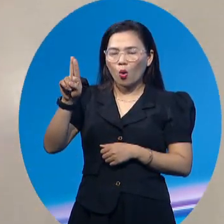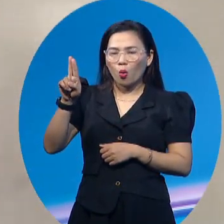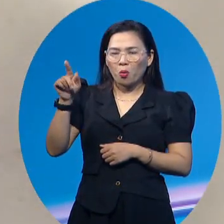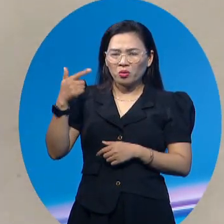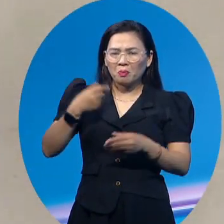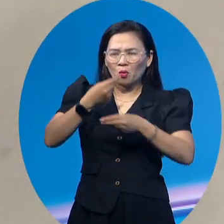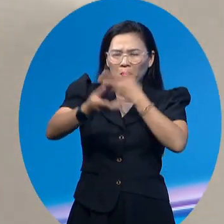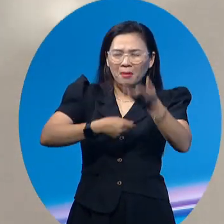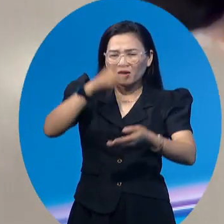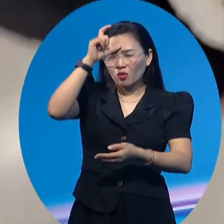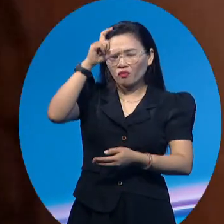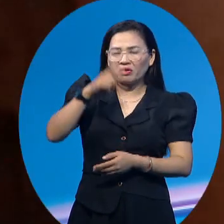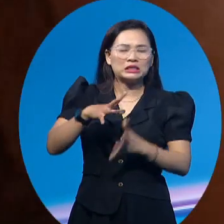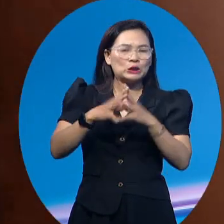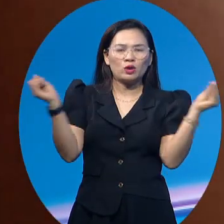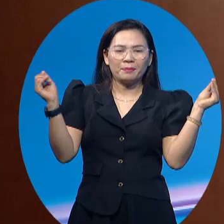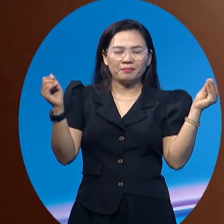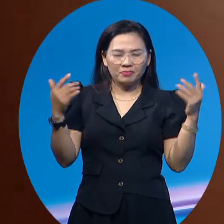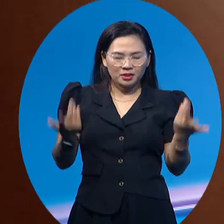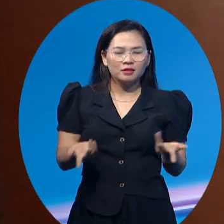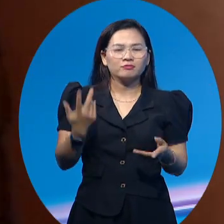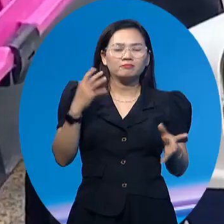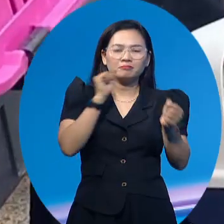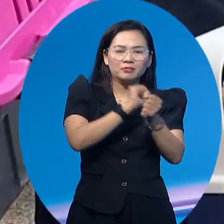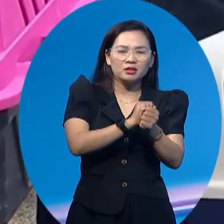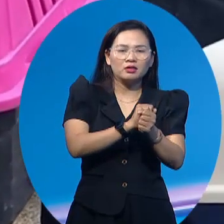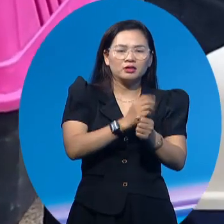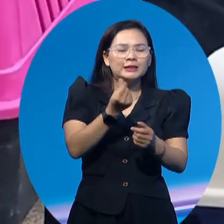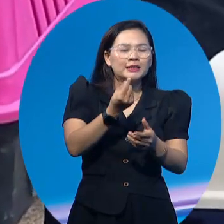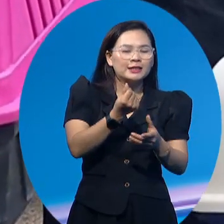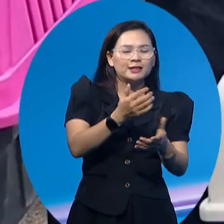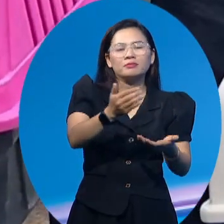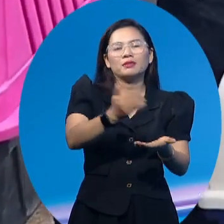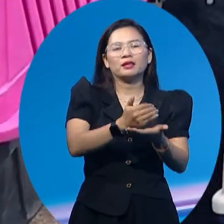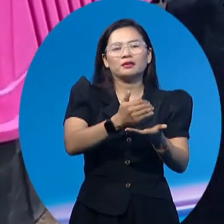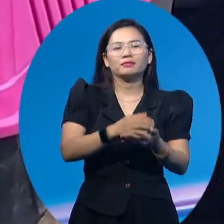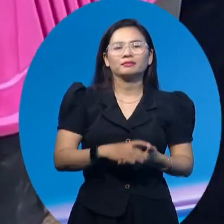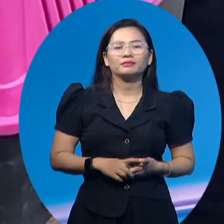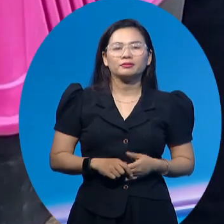cảnh sát Andorra để phong tỏa tài sản và các công cụ tài chính của những kẻ cầm đầu đường dây này.